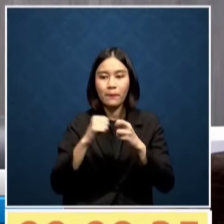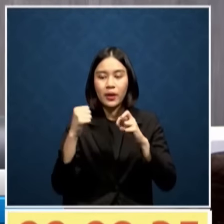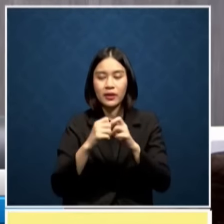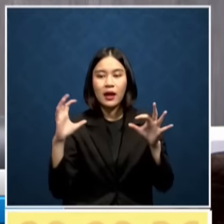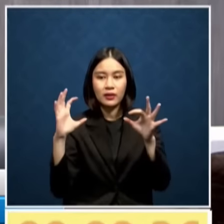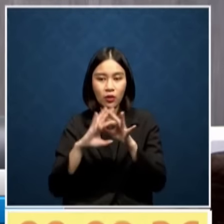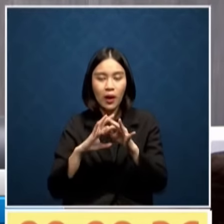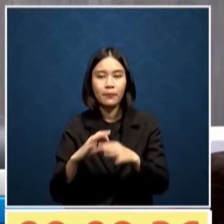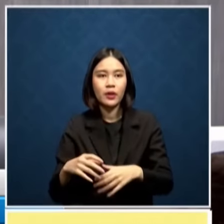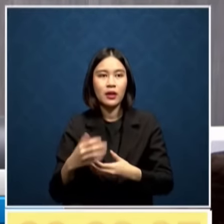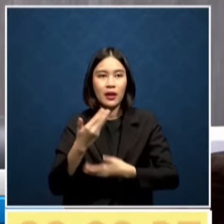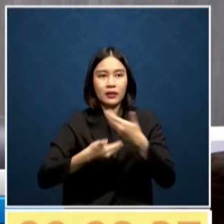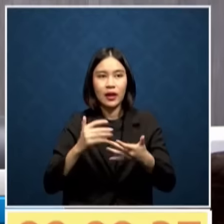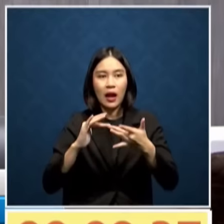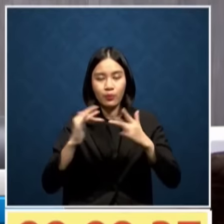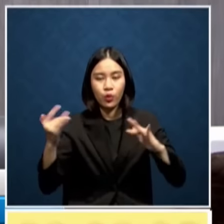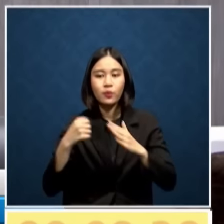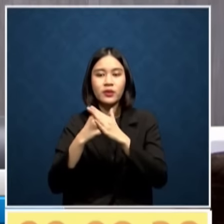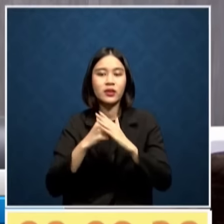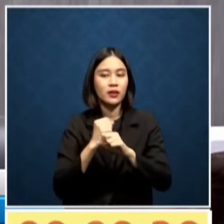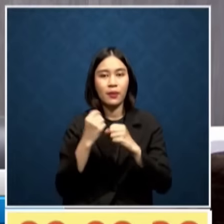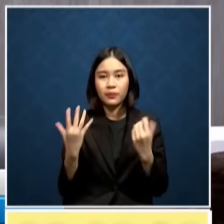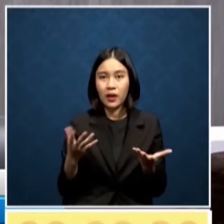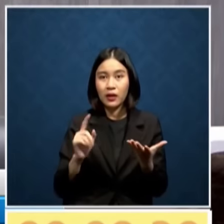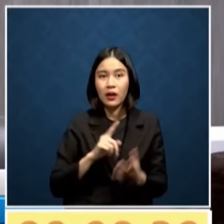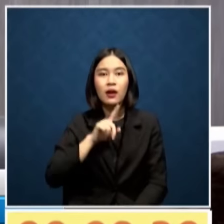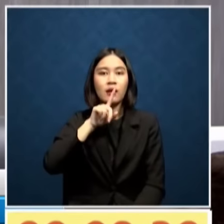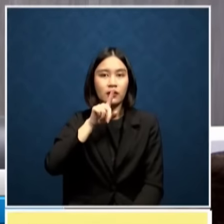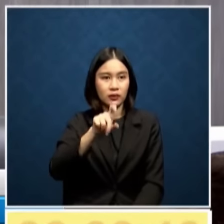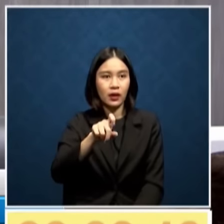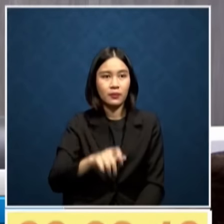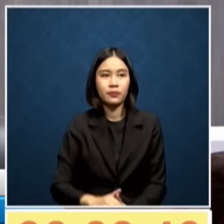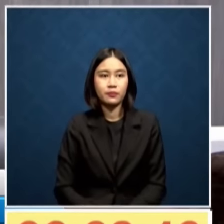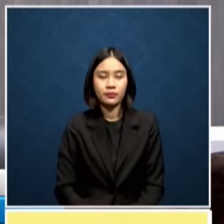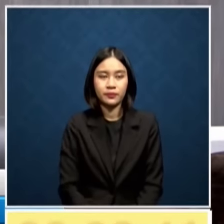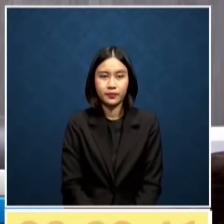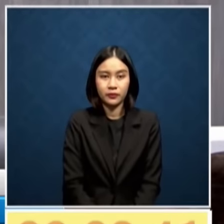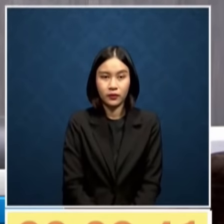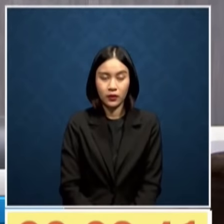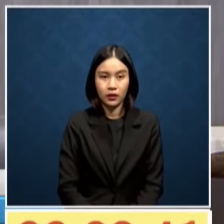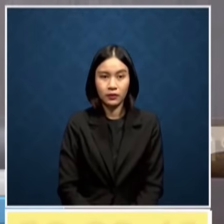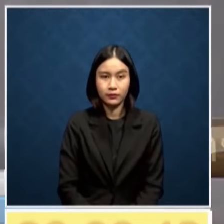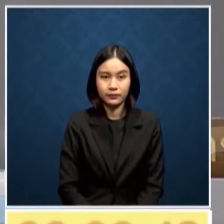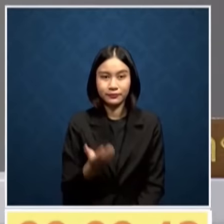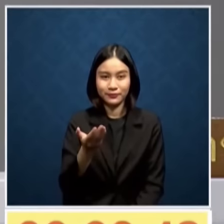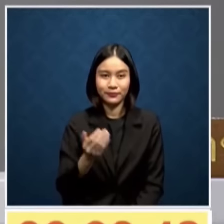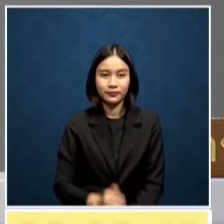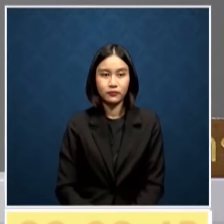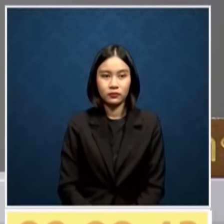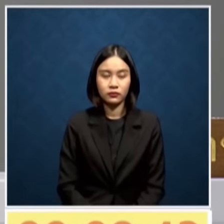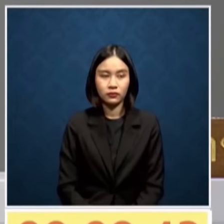ข้ามชาติอย่างไรข้อนี้สำคัญมากค่ะเรียนถามท่านรัฐมนตรีค่ะ เชิญครับท่